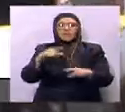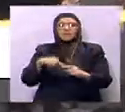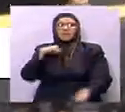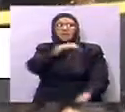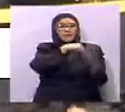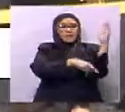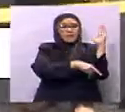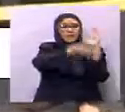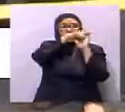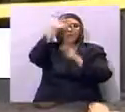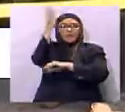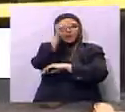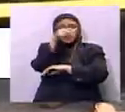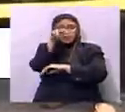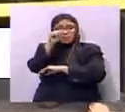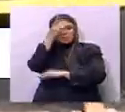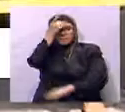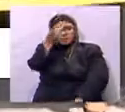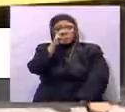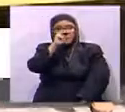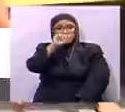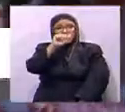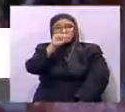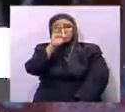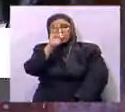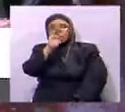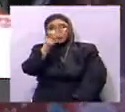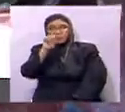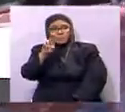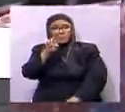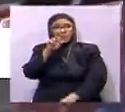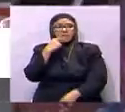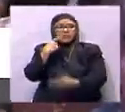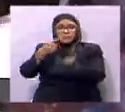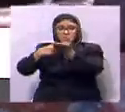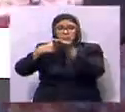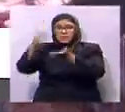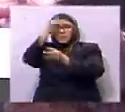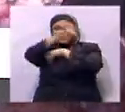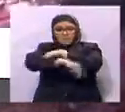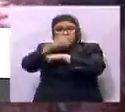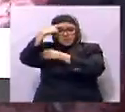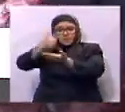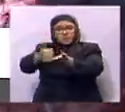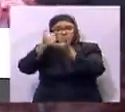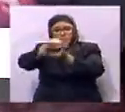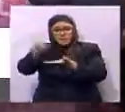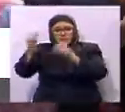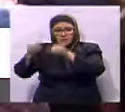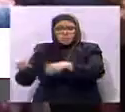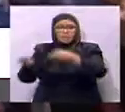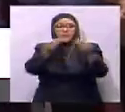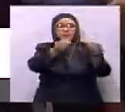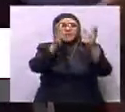Omar. Perbincangan bakal diadakan dengan kerajaan negeri mengenai bentuk bantuan lain yang boleh diberi kepada penduduk terjejas.